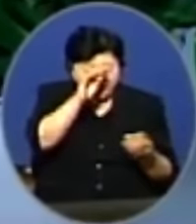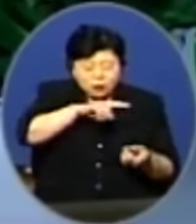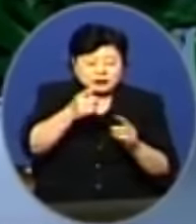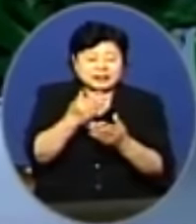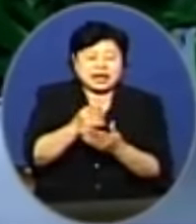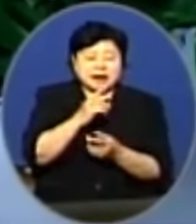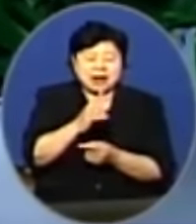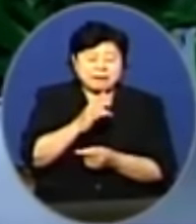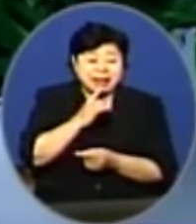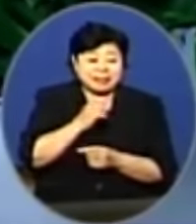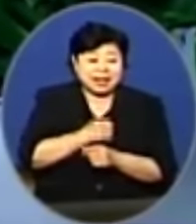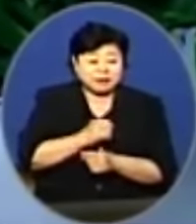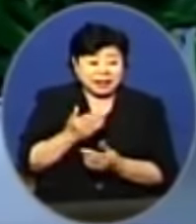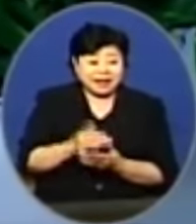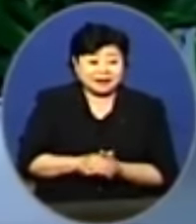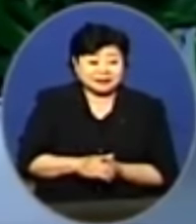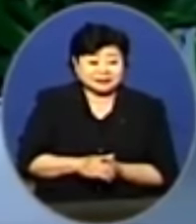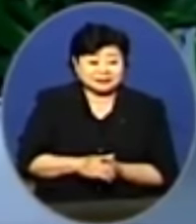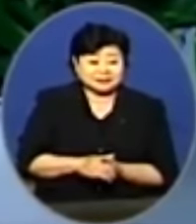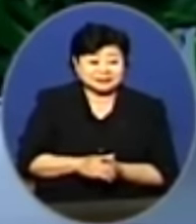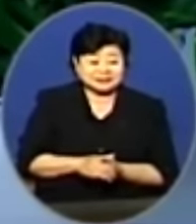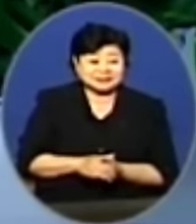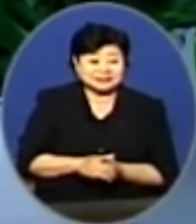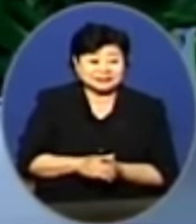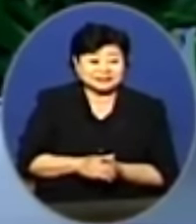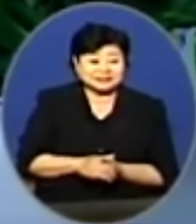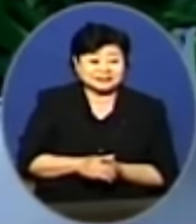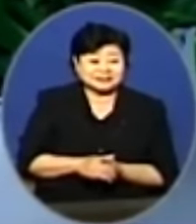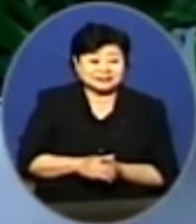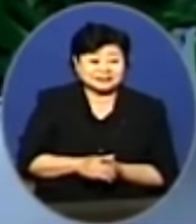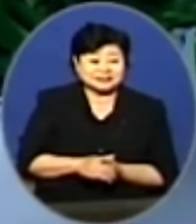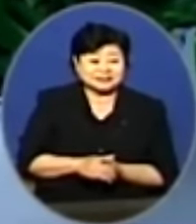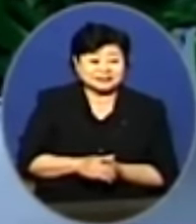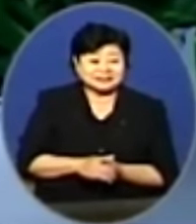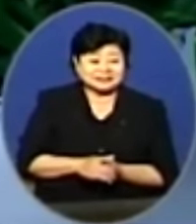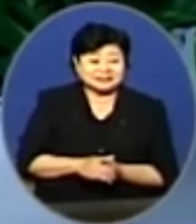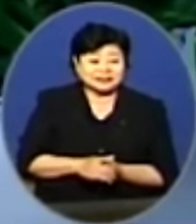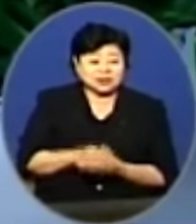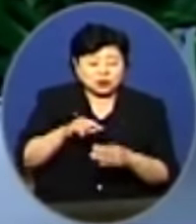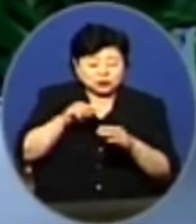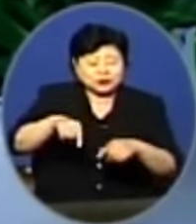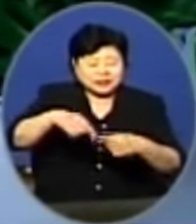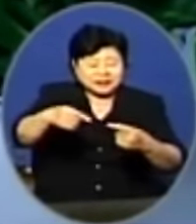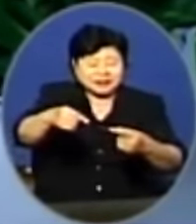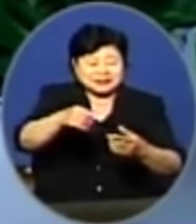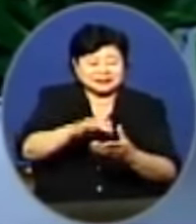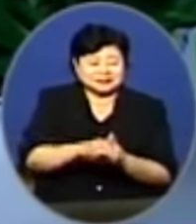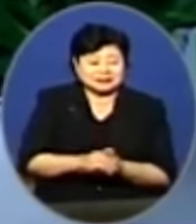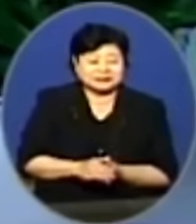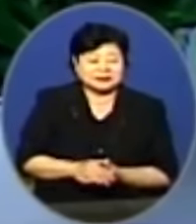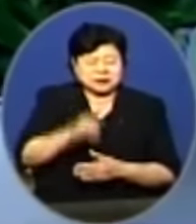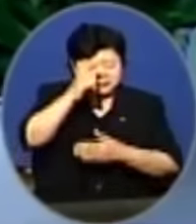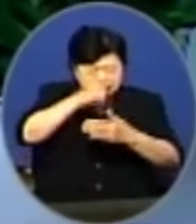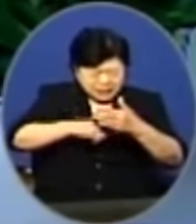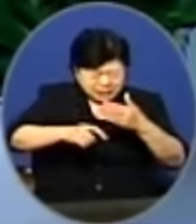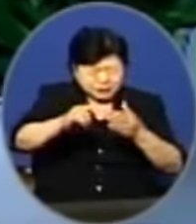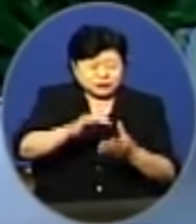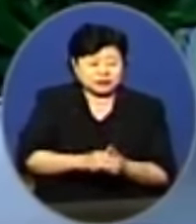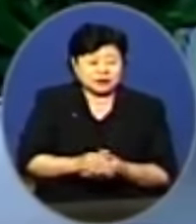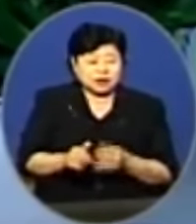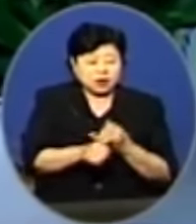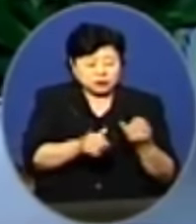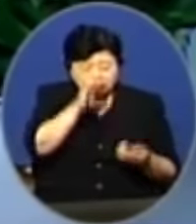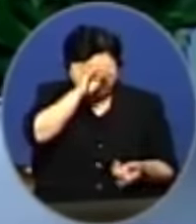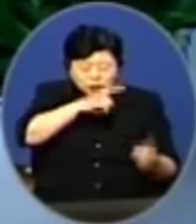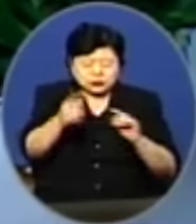그 주호의 종도 엉터리 정신 주호의 종이 같은 누구였는지 몰라도. 아, 그래서 굴 속에 들어가서 밤새도록 내